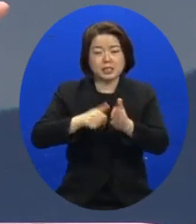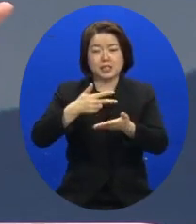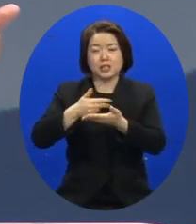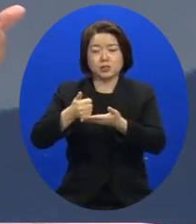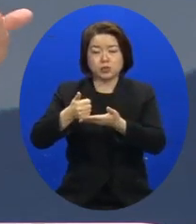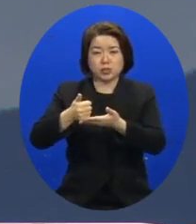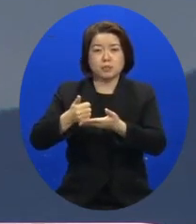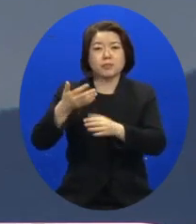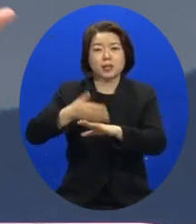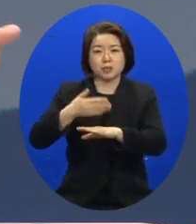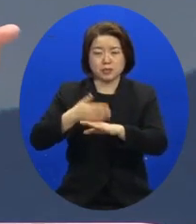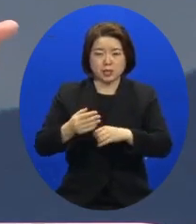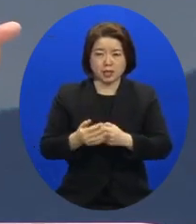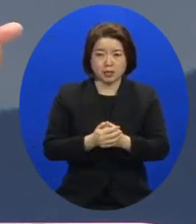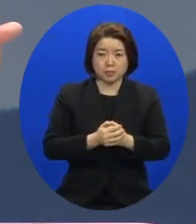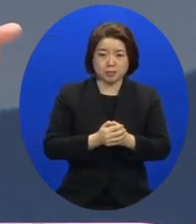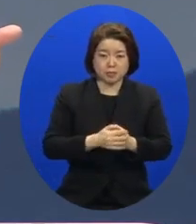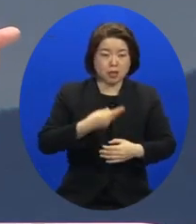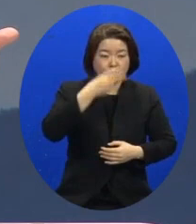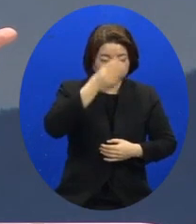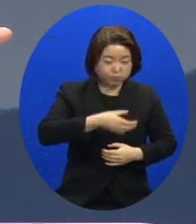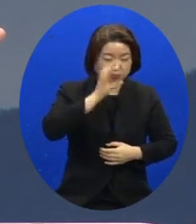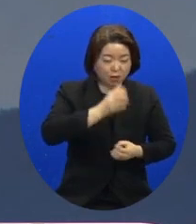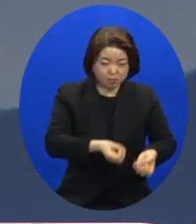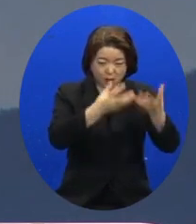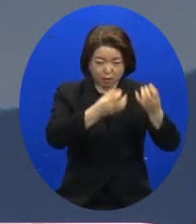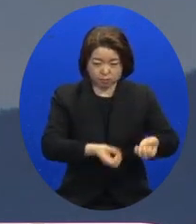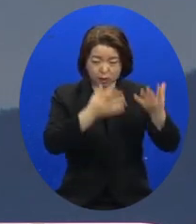하고 끝내시면 안 됩니다.